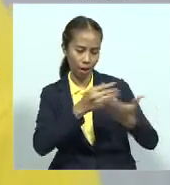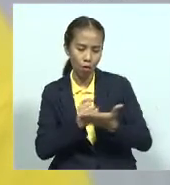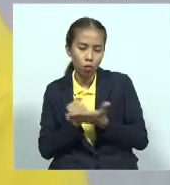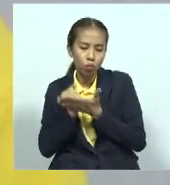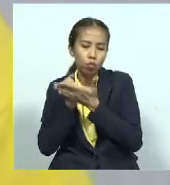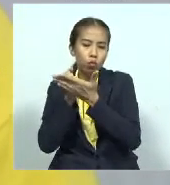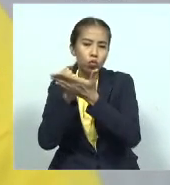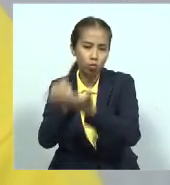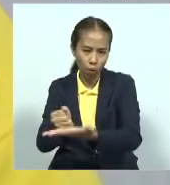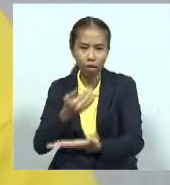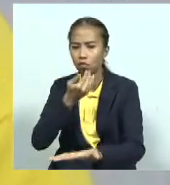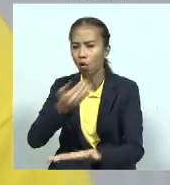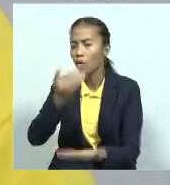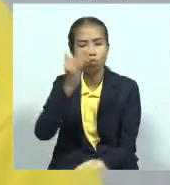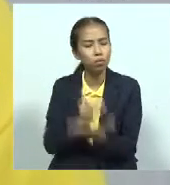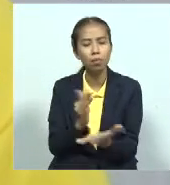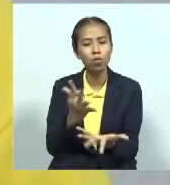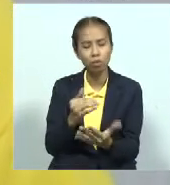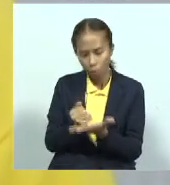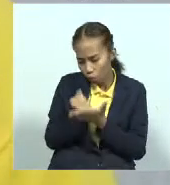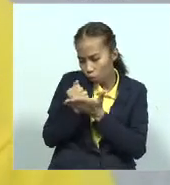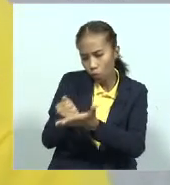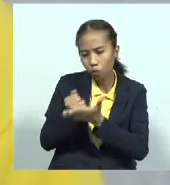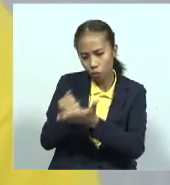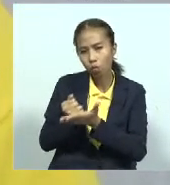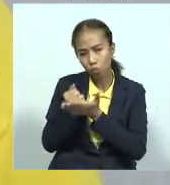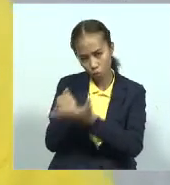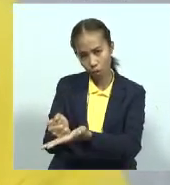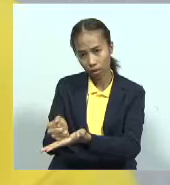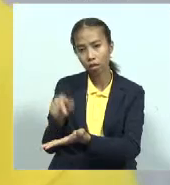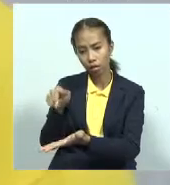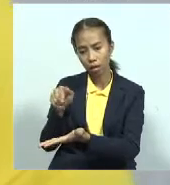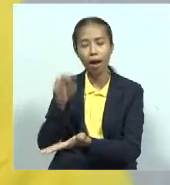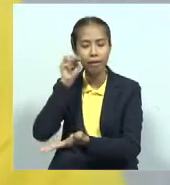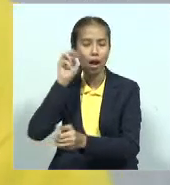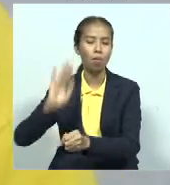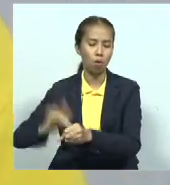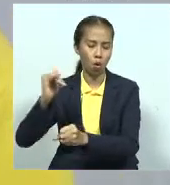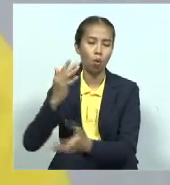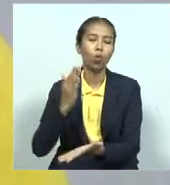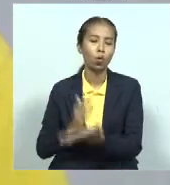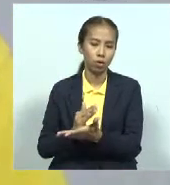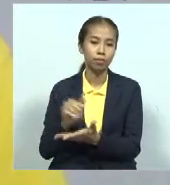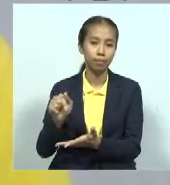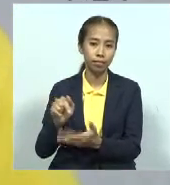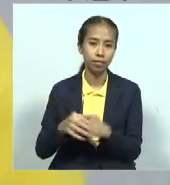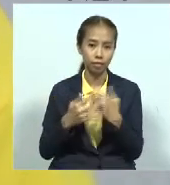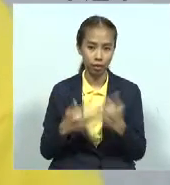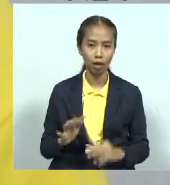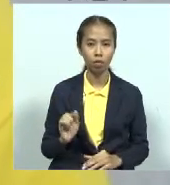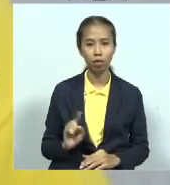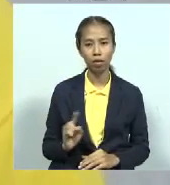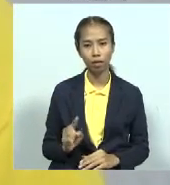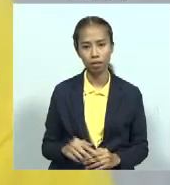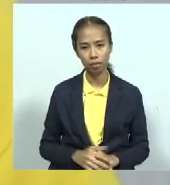องนะฮะไม่ได้หยุดนะฮะก็ยังคงช่วยเหลือต่อเนื่องจนกว่าเขาจะมีน้ำเพียงพอนะฮะแล้วก็ต้องรับมือกับ